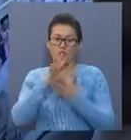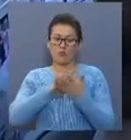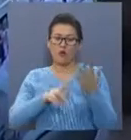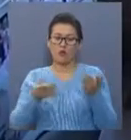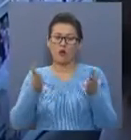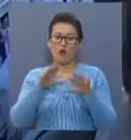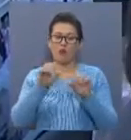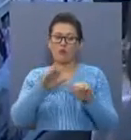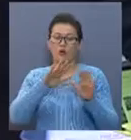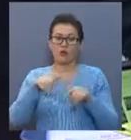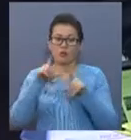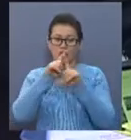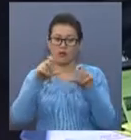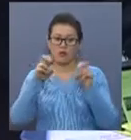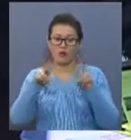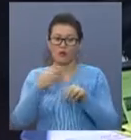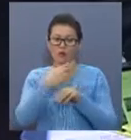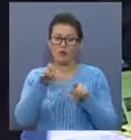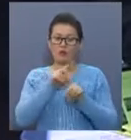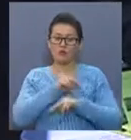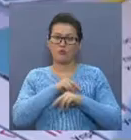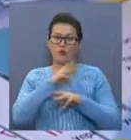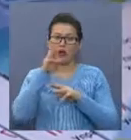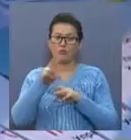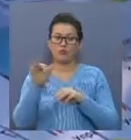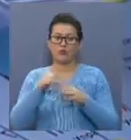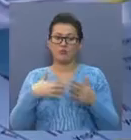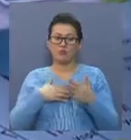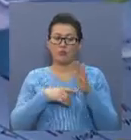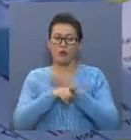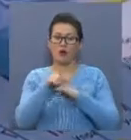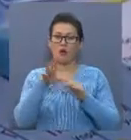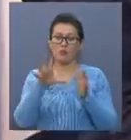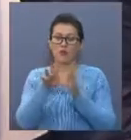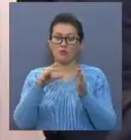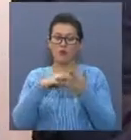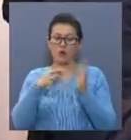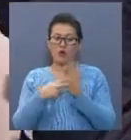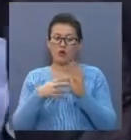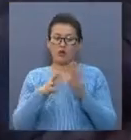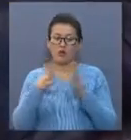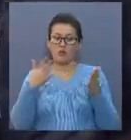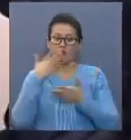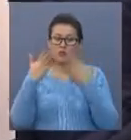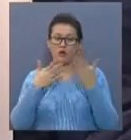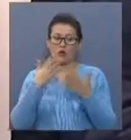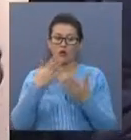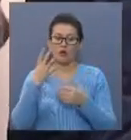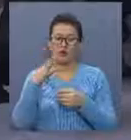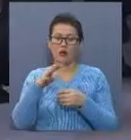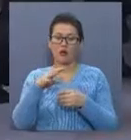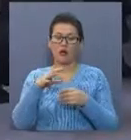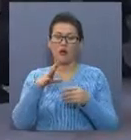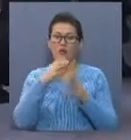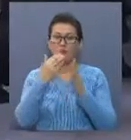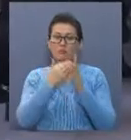алады. Кейін бұл мекеменің мамандары оларды еңбекпен қамтуға атсалысады. Электронды жүйеде ең көп сұранысқа ие 40 мамандықтың